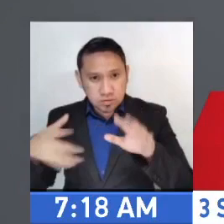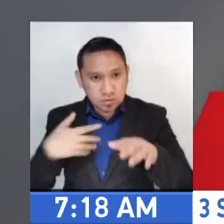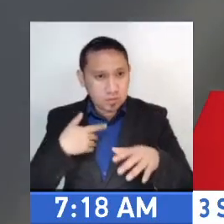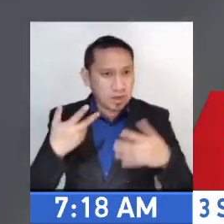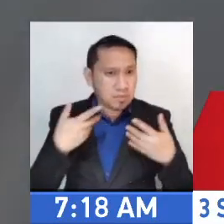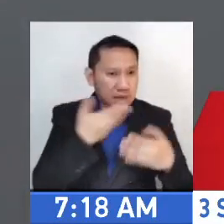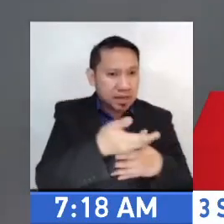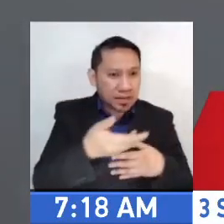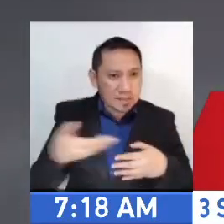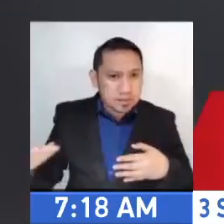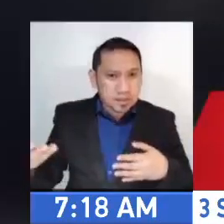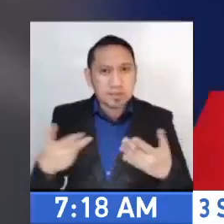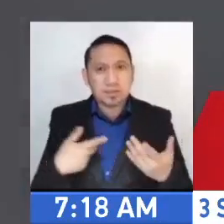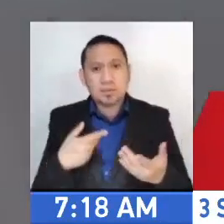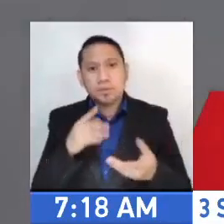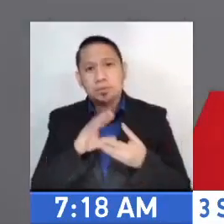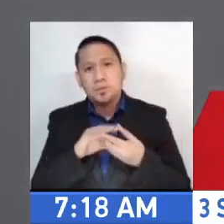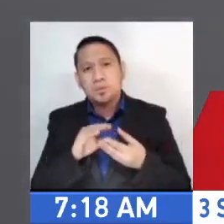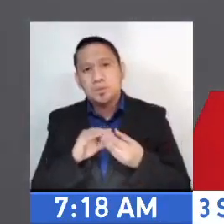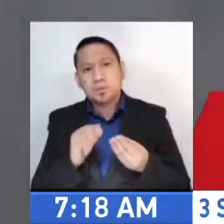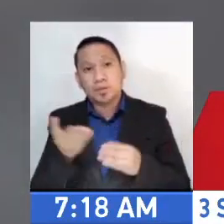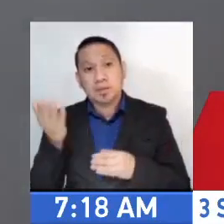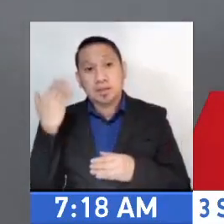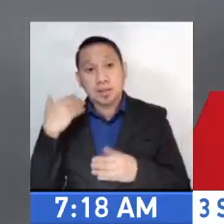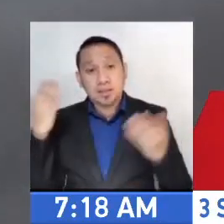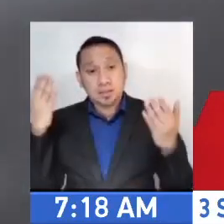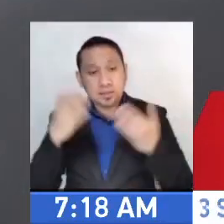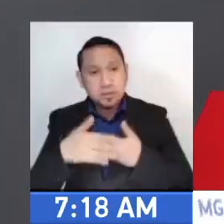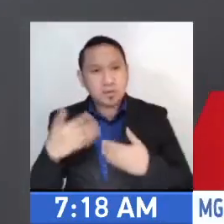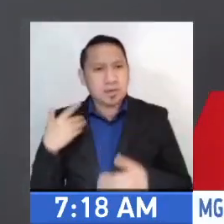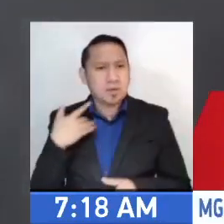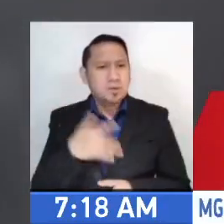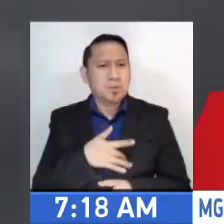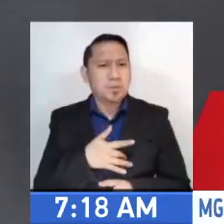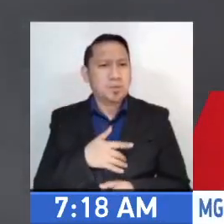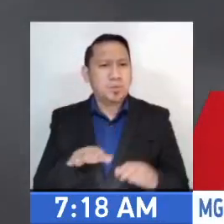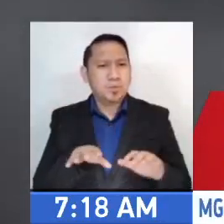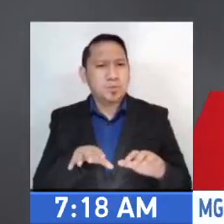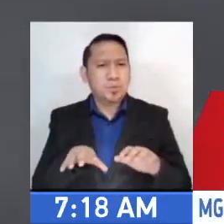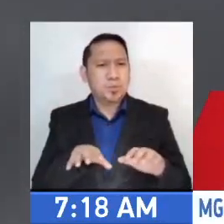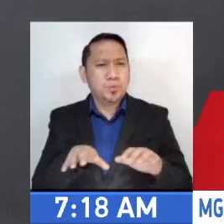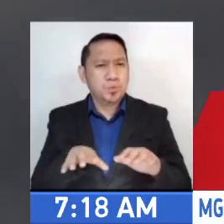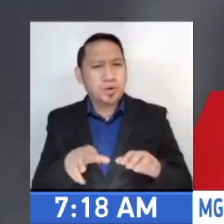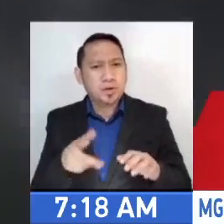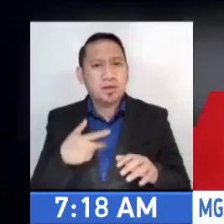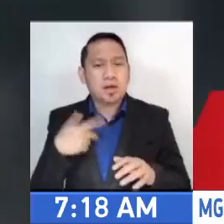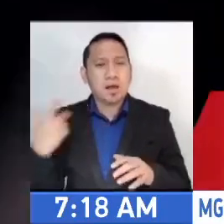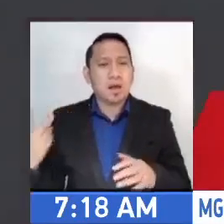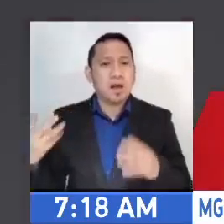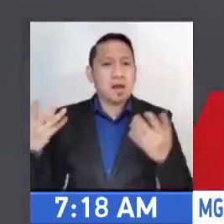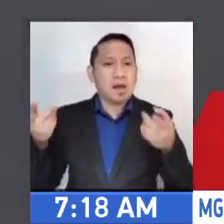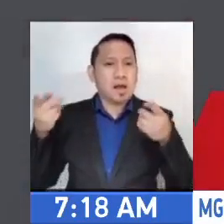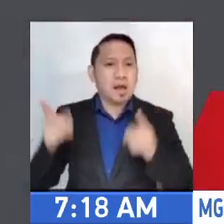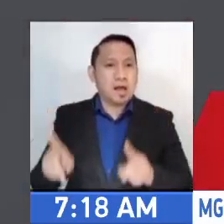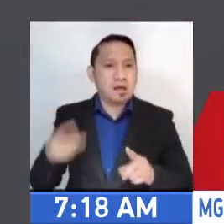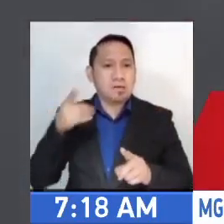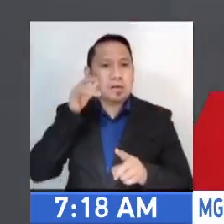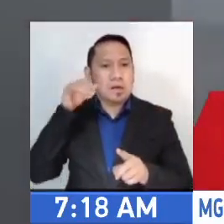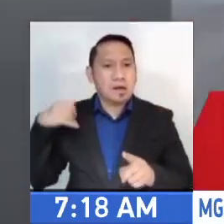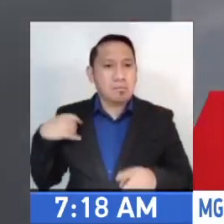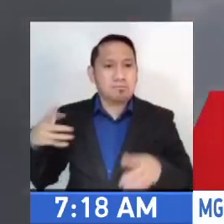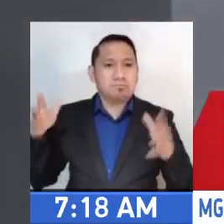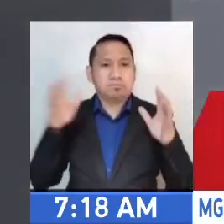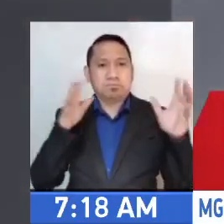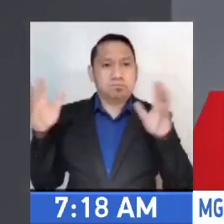Kwento ni Quizon, noong isang gabi pa raw sila nakakaramdam ng pagyanig. Sinundan niya ng mapaminsalang lindol kahapon kung saan ilang bahay ang gumuho sa